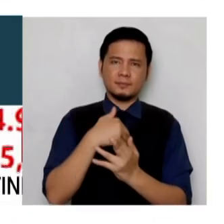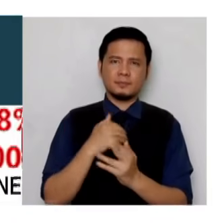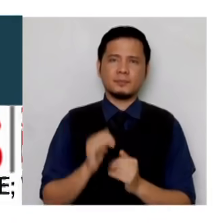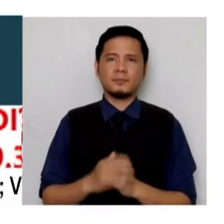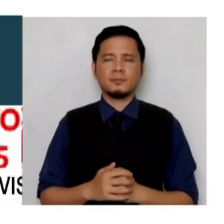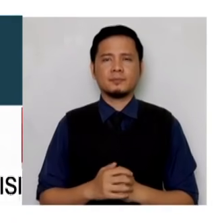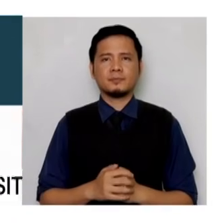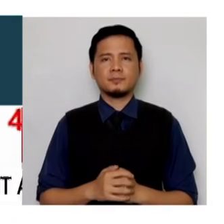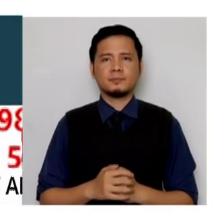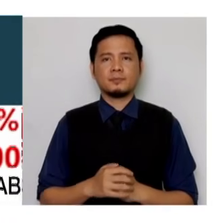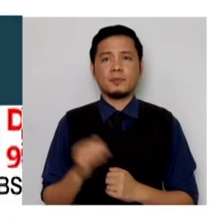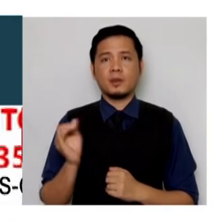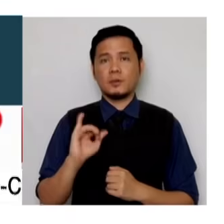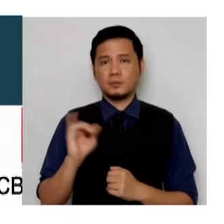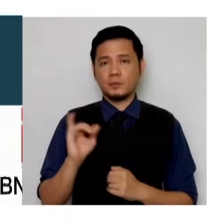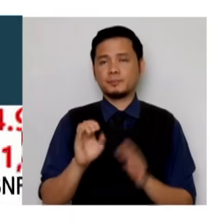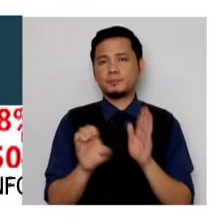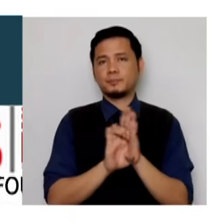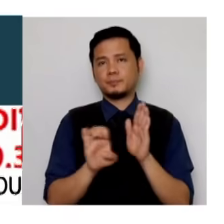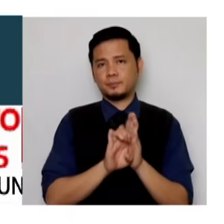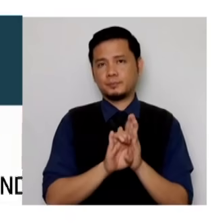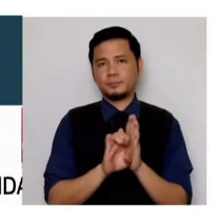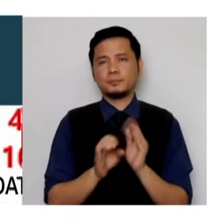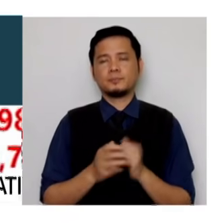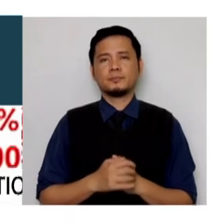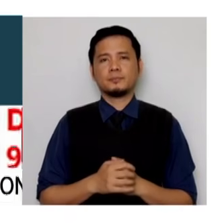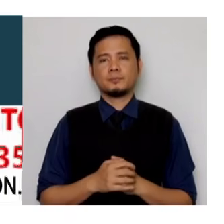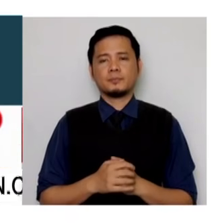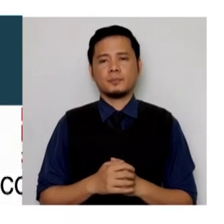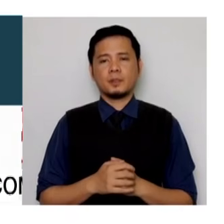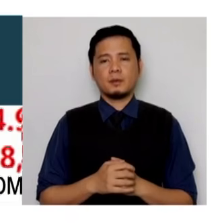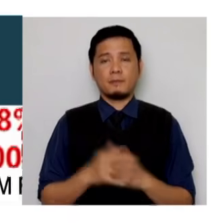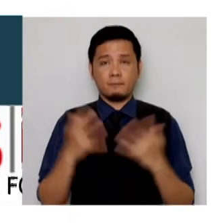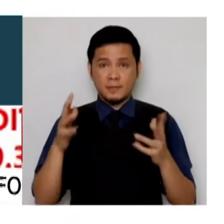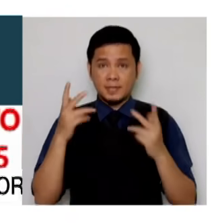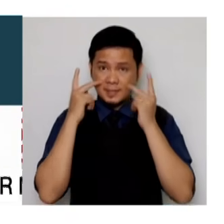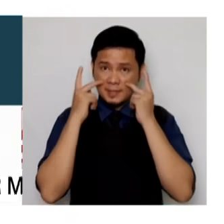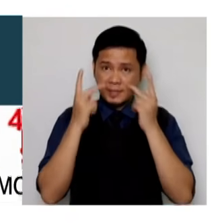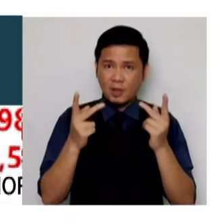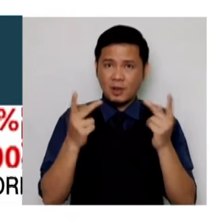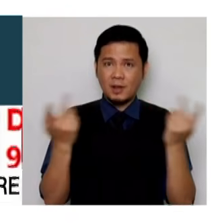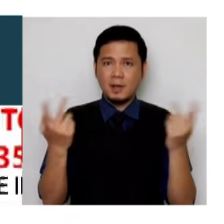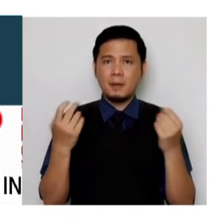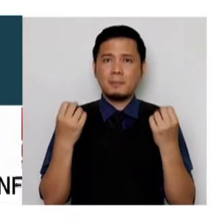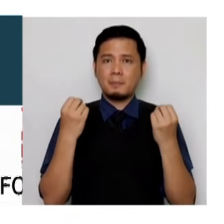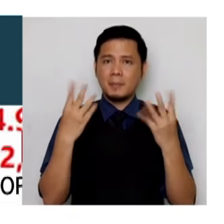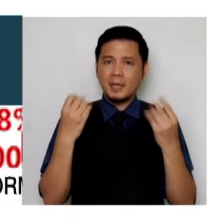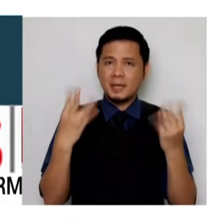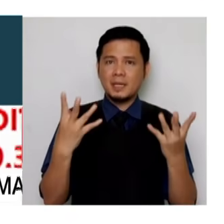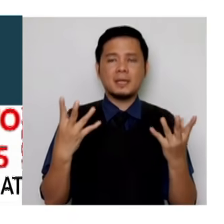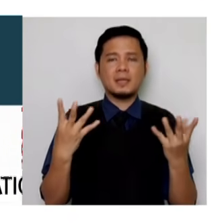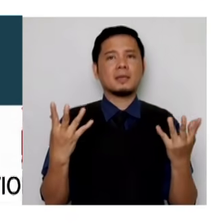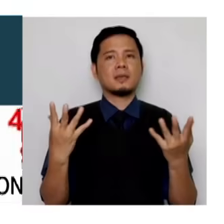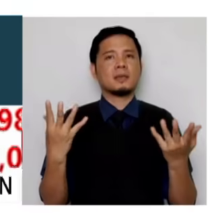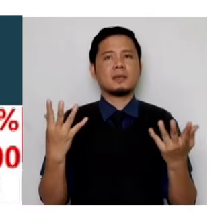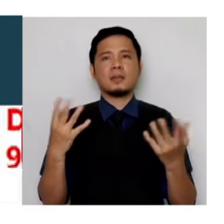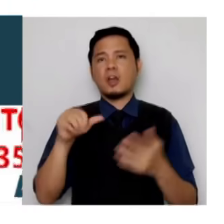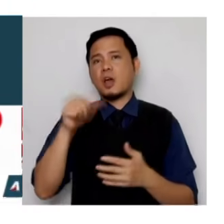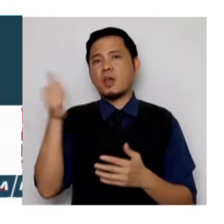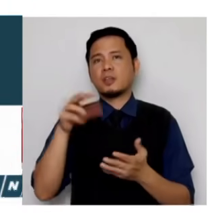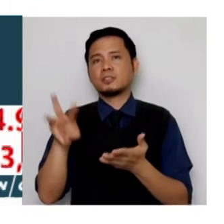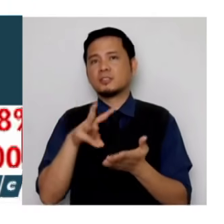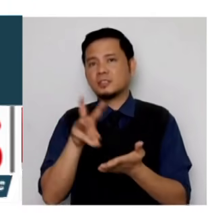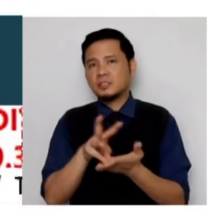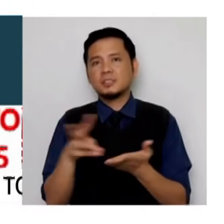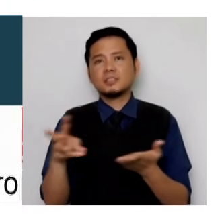No? Halimbawa, Mayor, nakita na natin na maraming dumagsa sa ibang mga syudad, no, just to get